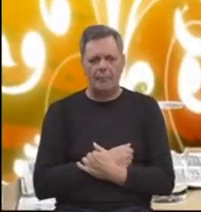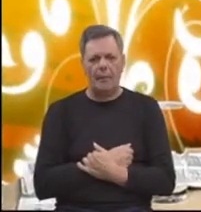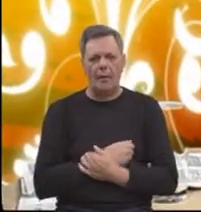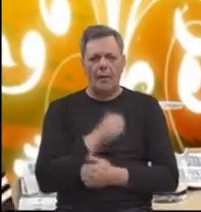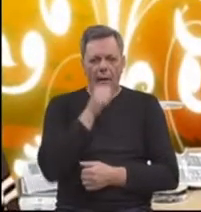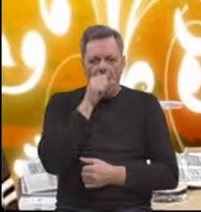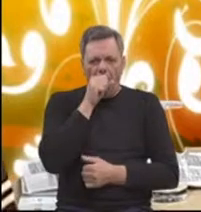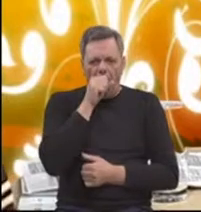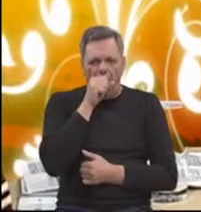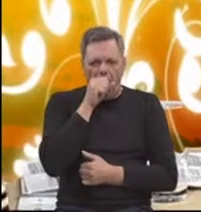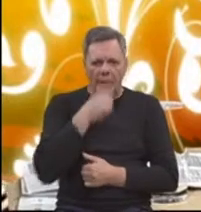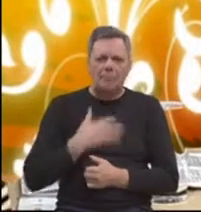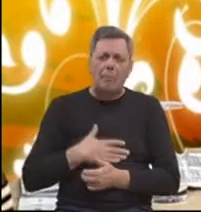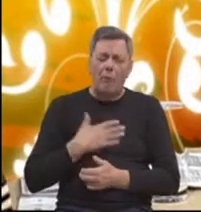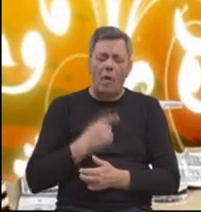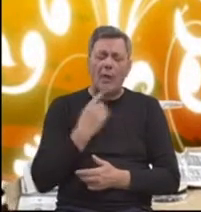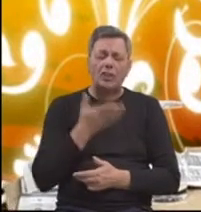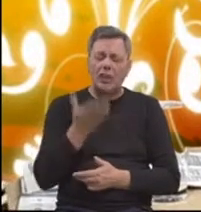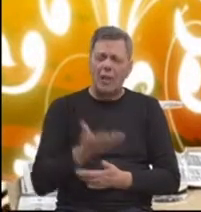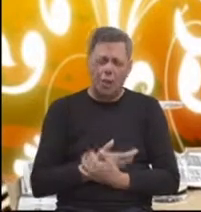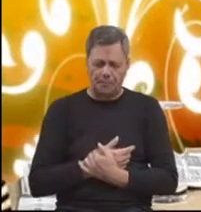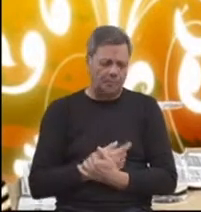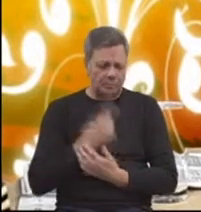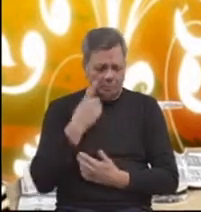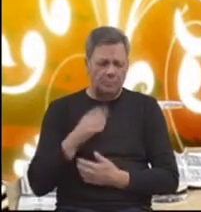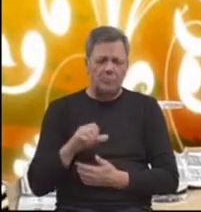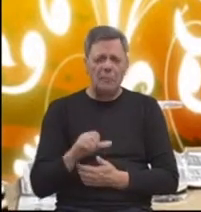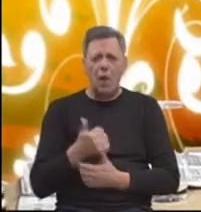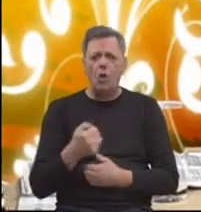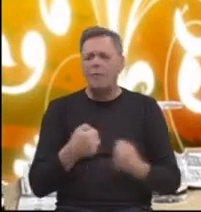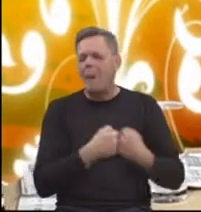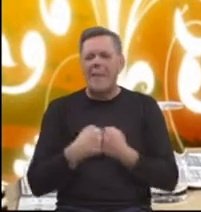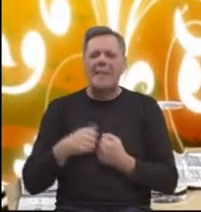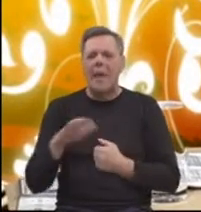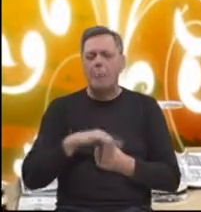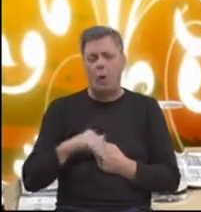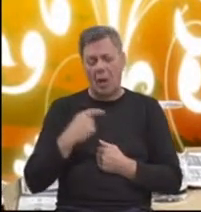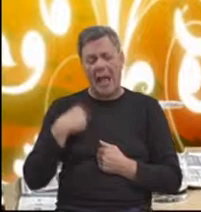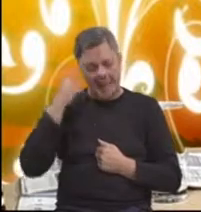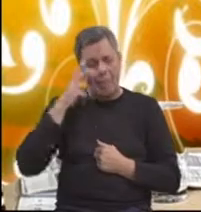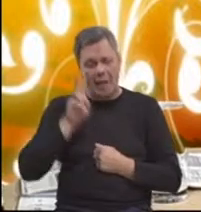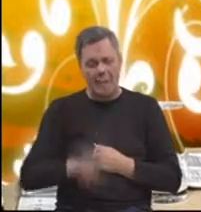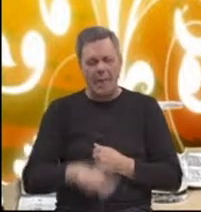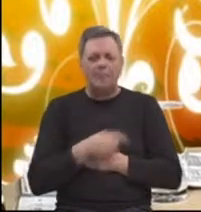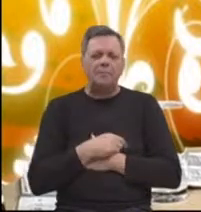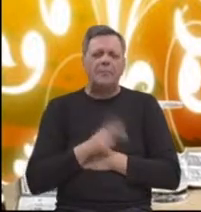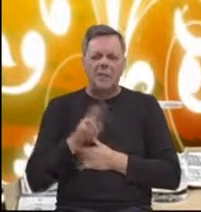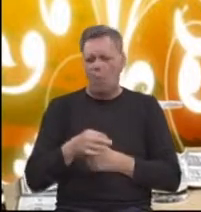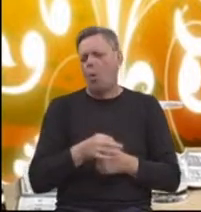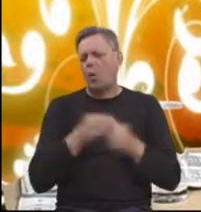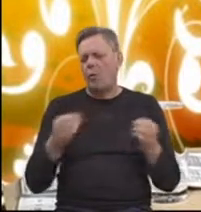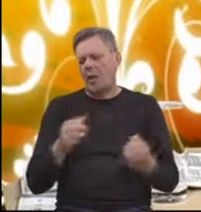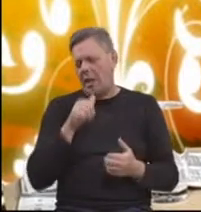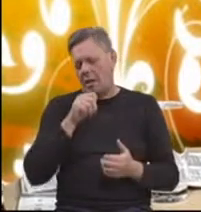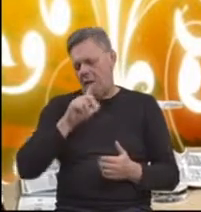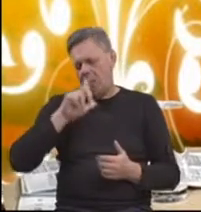zapravo, ja bih voljela da evo kažete i to. Gdje, ako se još ima mjesta i prostora, a ima, jer se može otvoriti drugi, ne treba